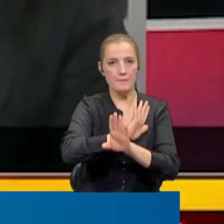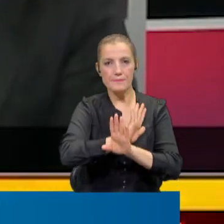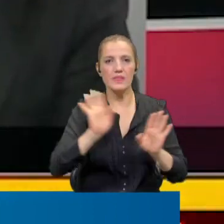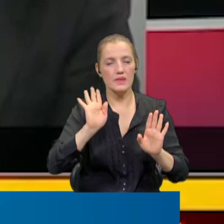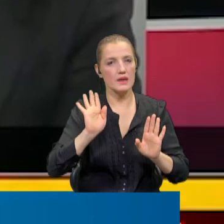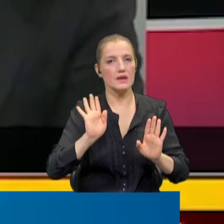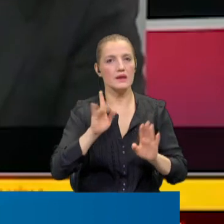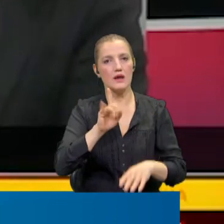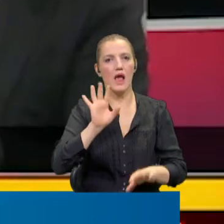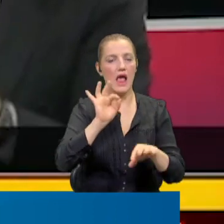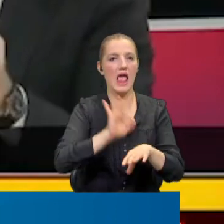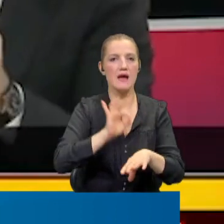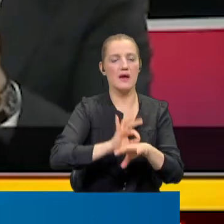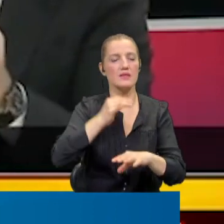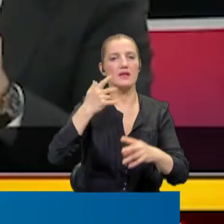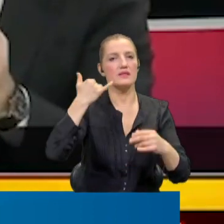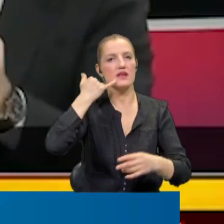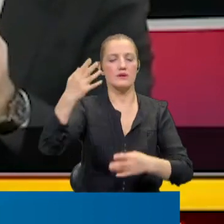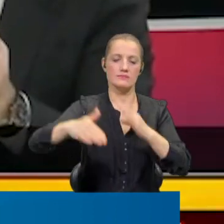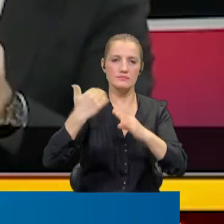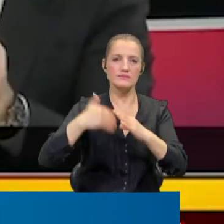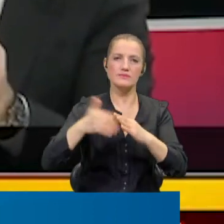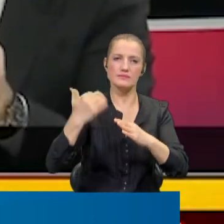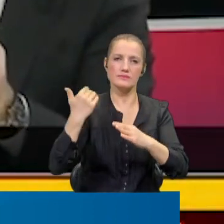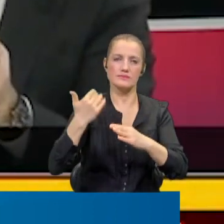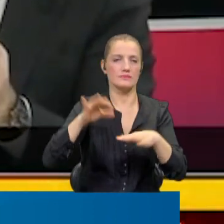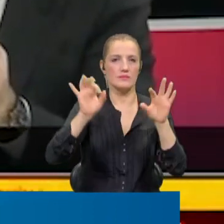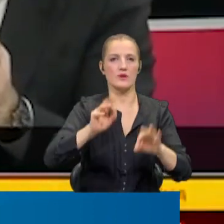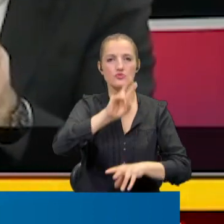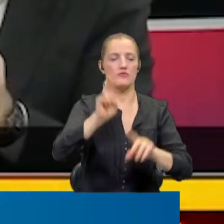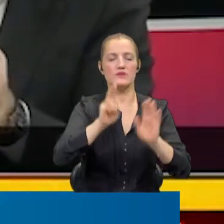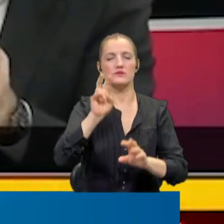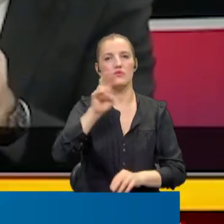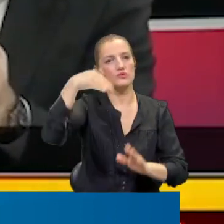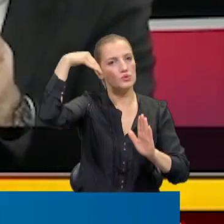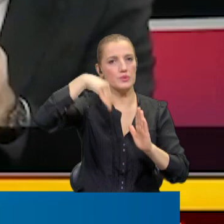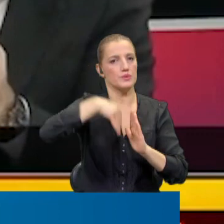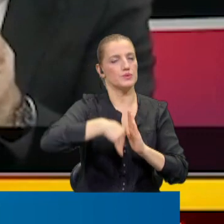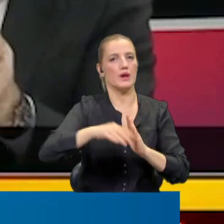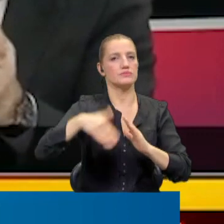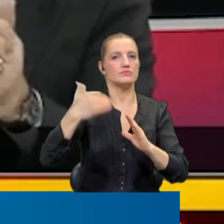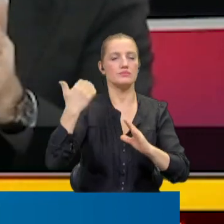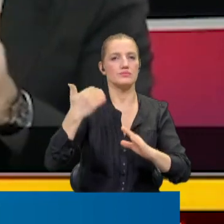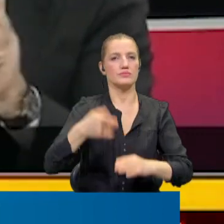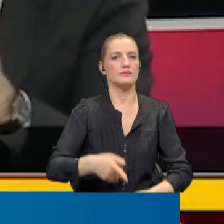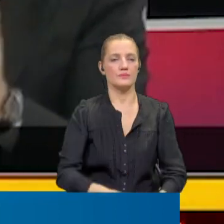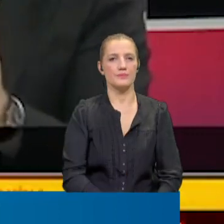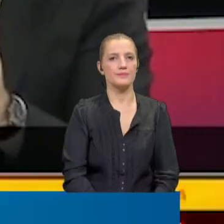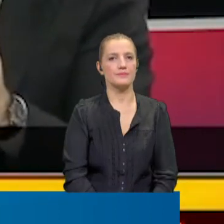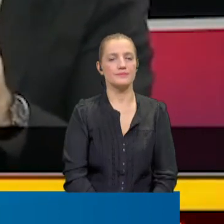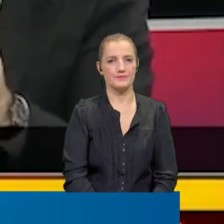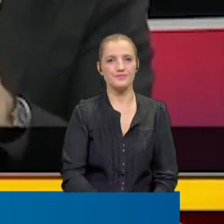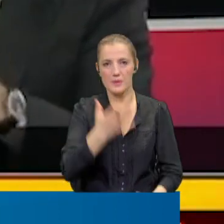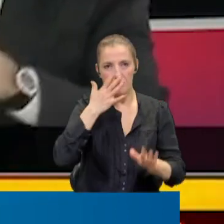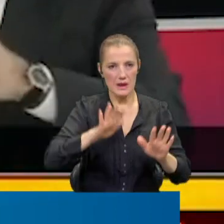bitiyor anında telefonlara takır takır şeyler gelmeye başladı döviz fiyatları düşüyor düşüyor düşüyor Ve